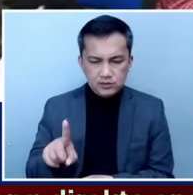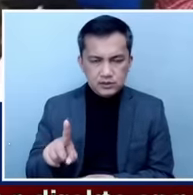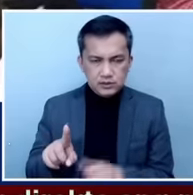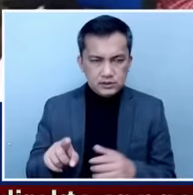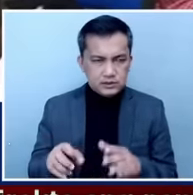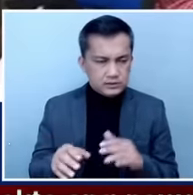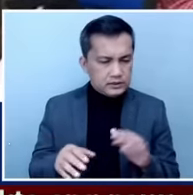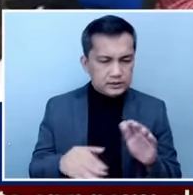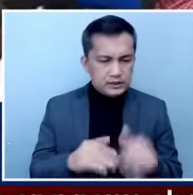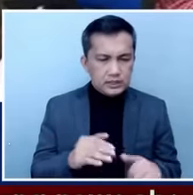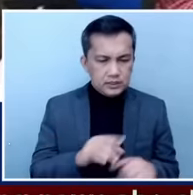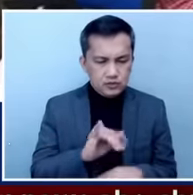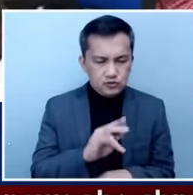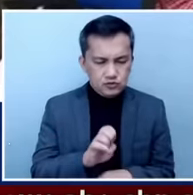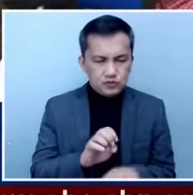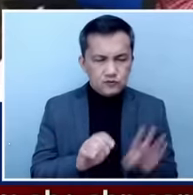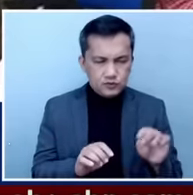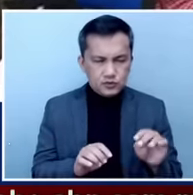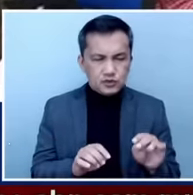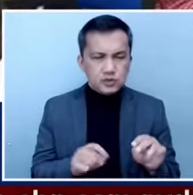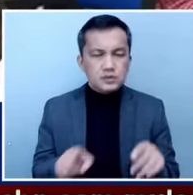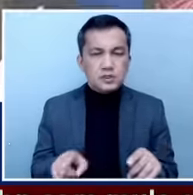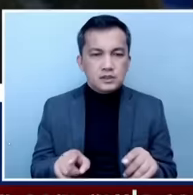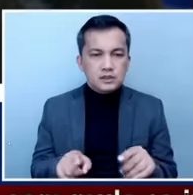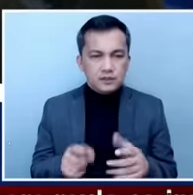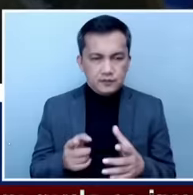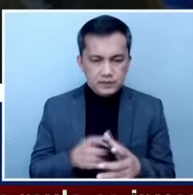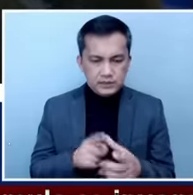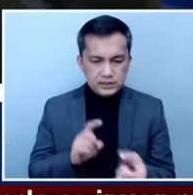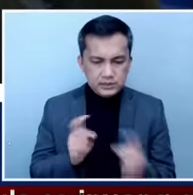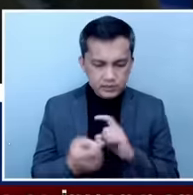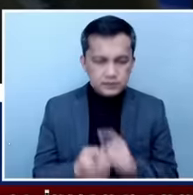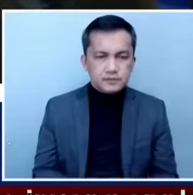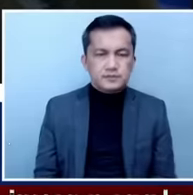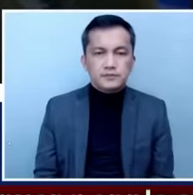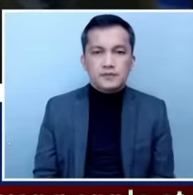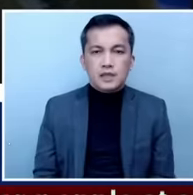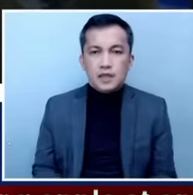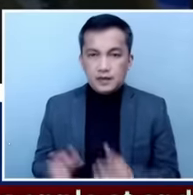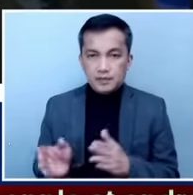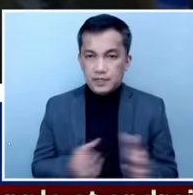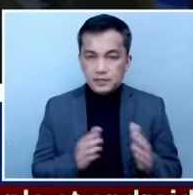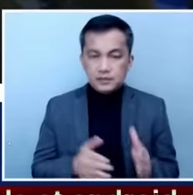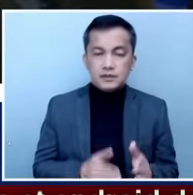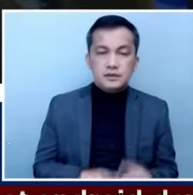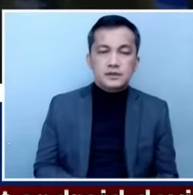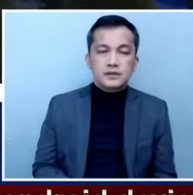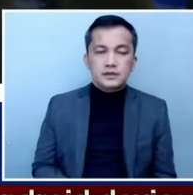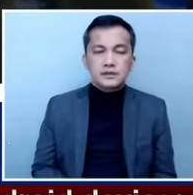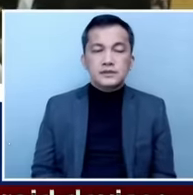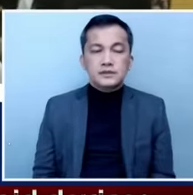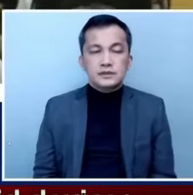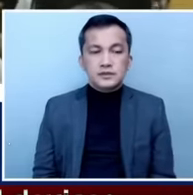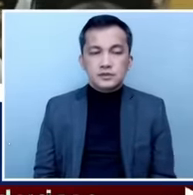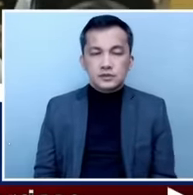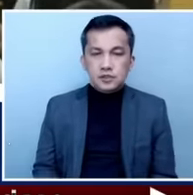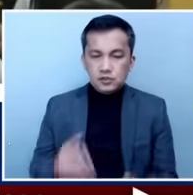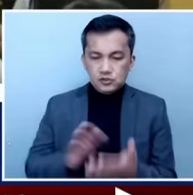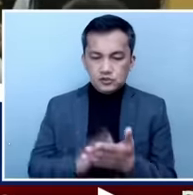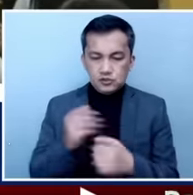June 14. Ano po? So that's the first adjustment po. Ang plano ay by school year